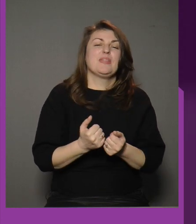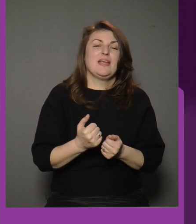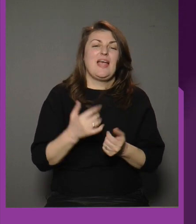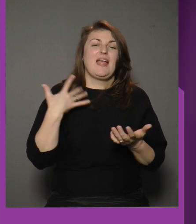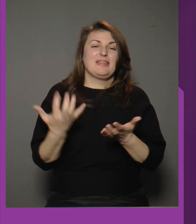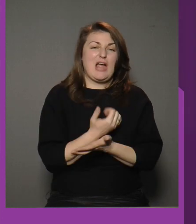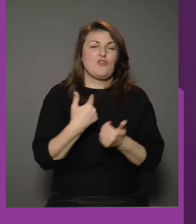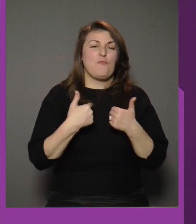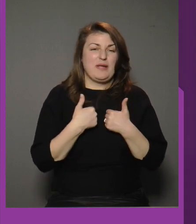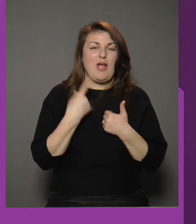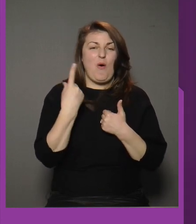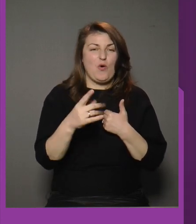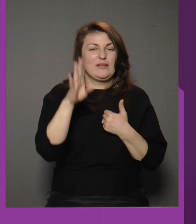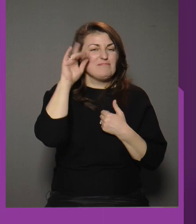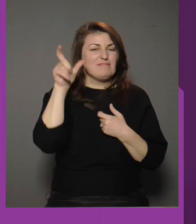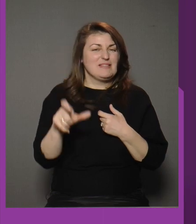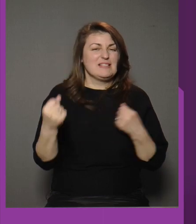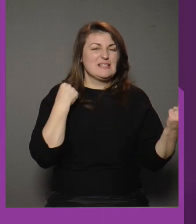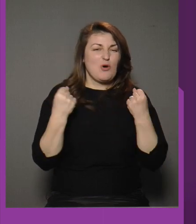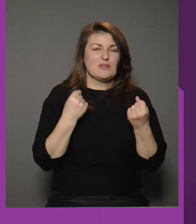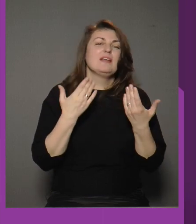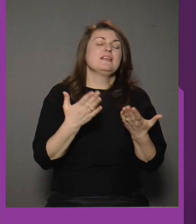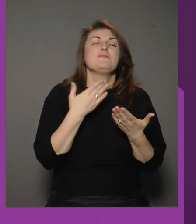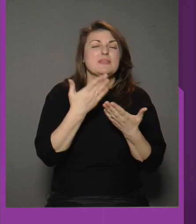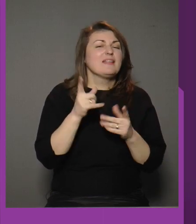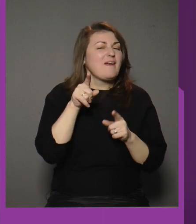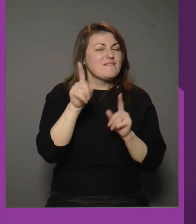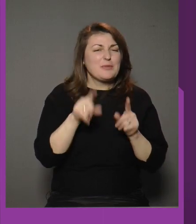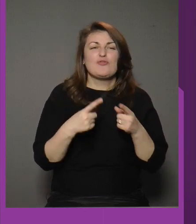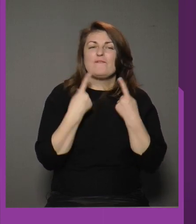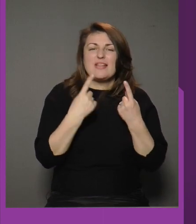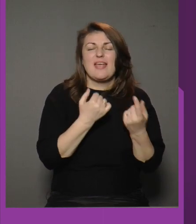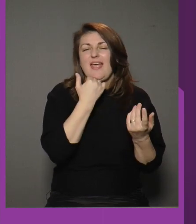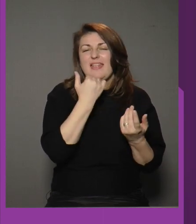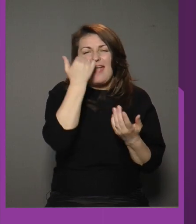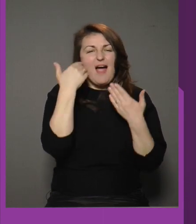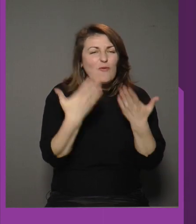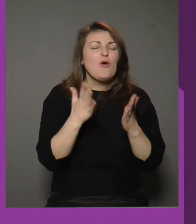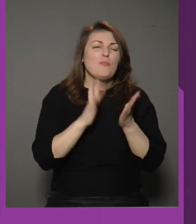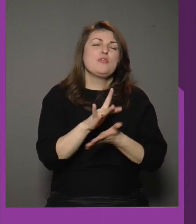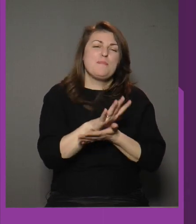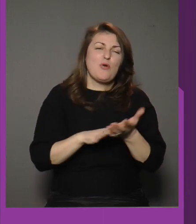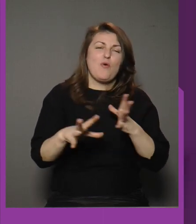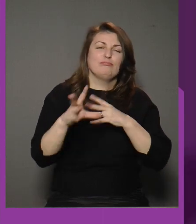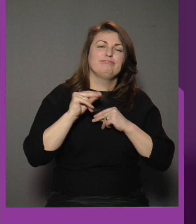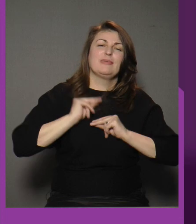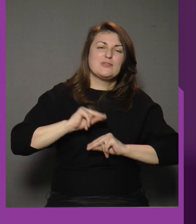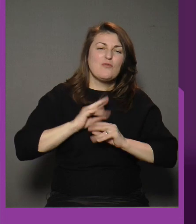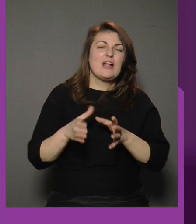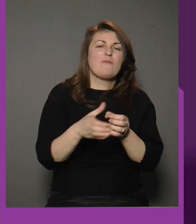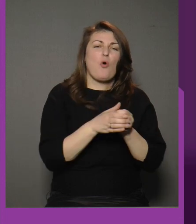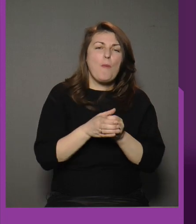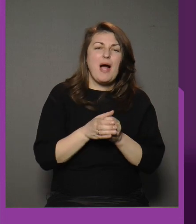знайшов мене один спортсмен, завдяки вам. Так що вам теж велике дякуємо. Будемо продовжувати працювати в команді.